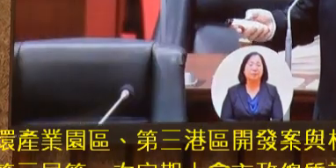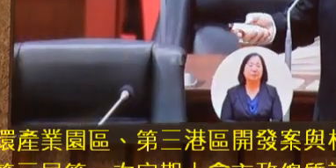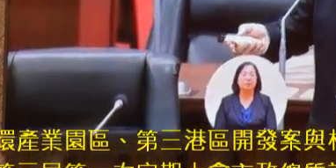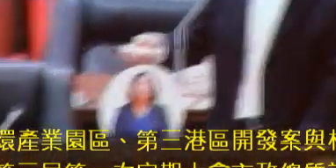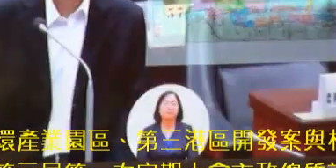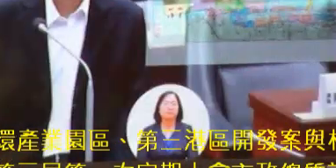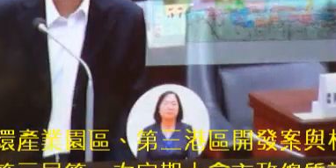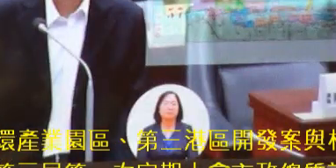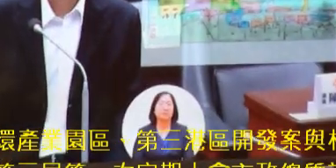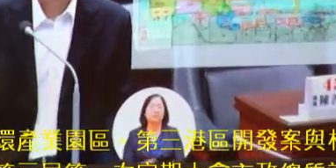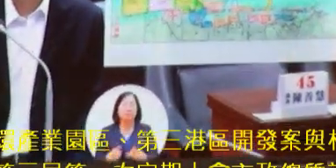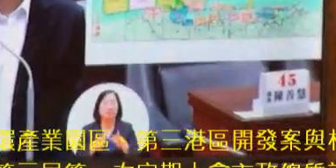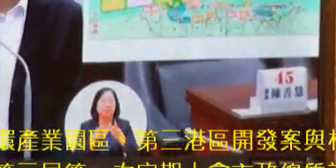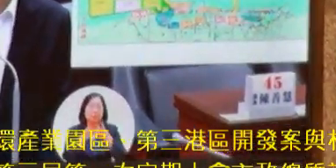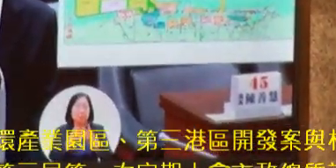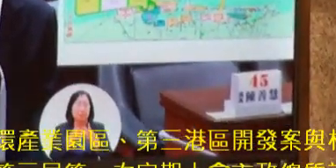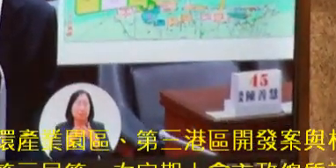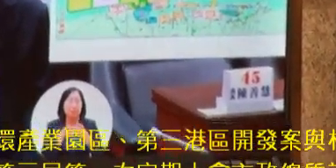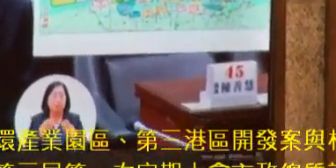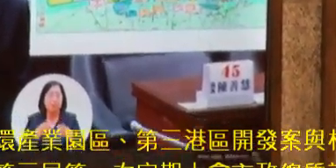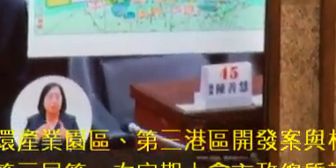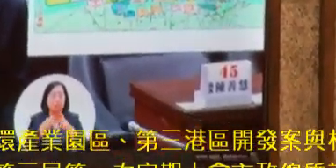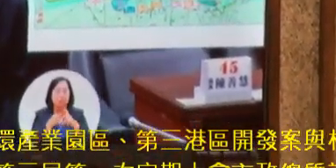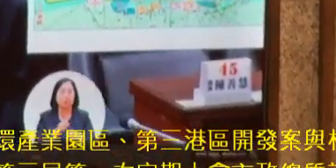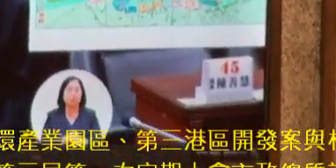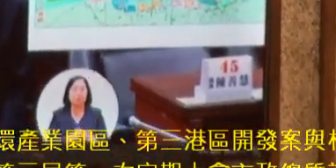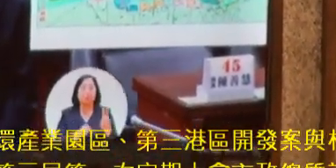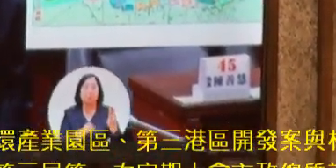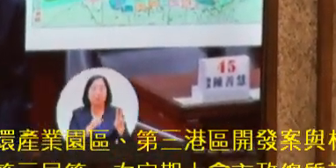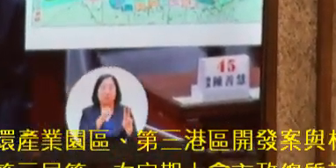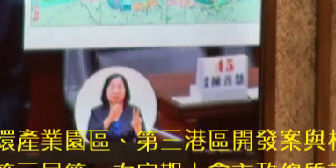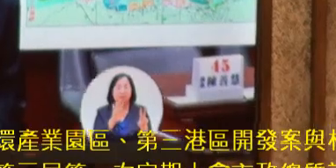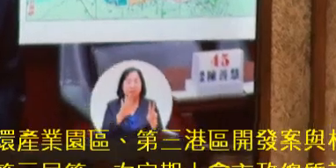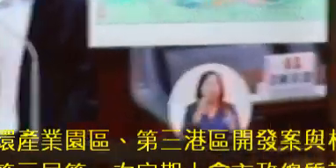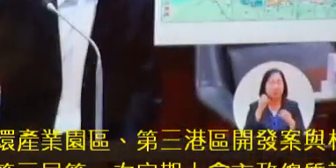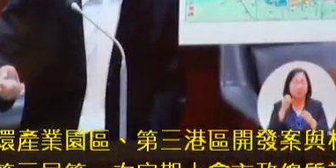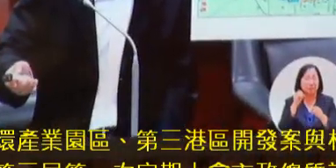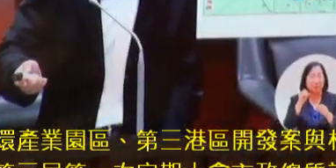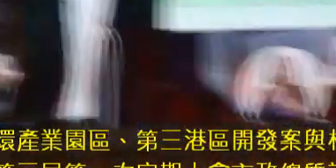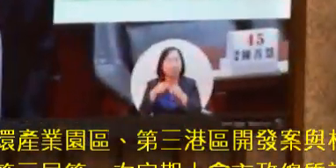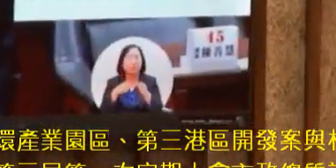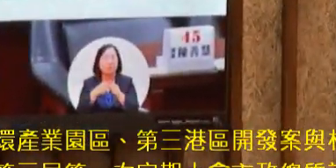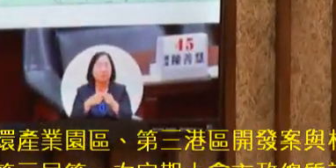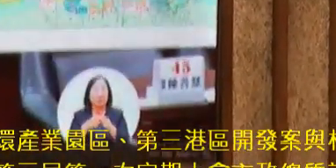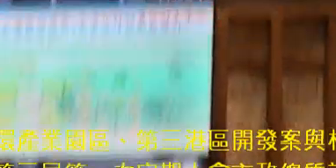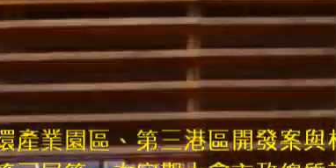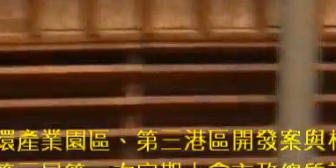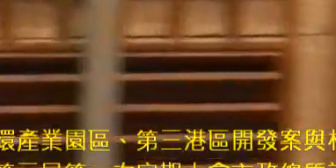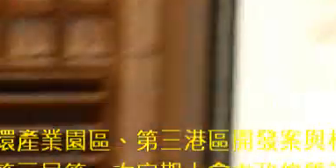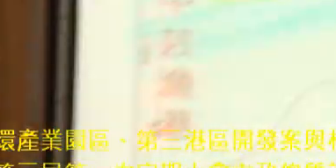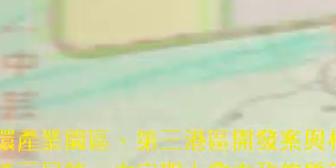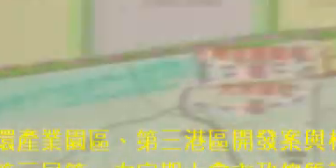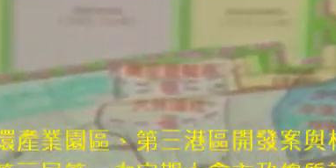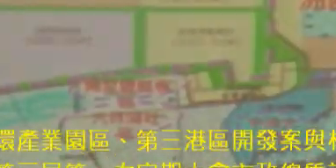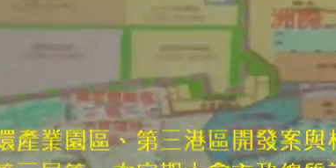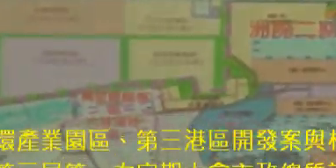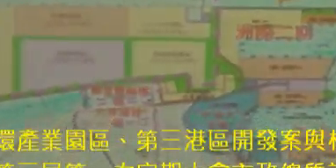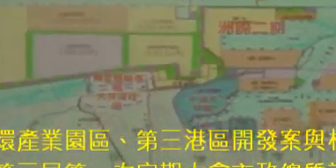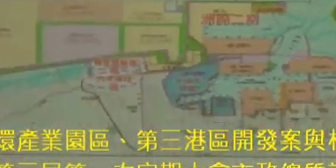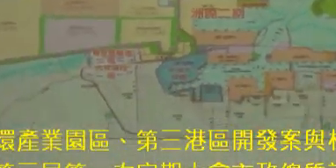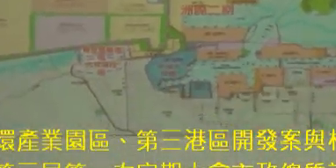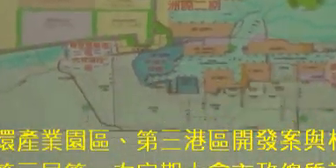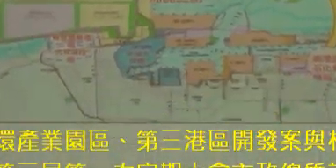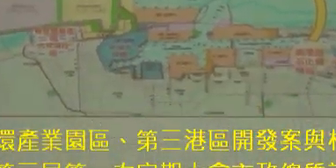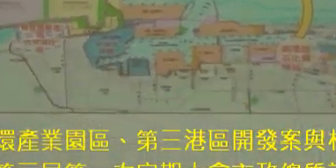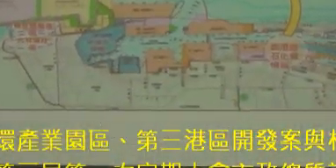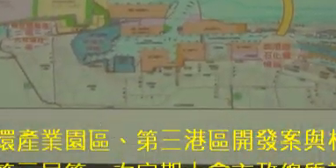接着还有，这个是2040年交通部高雄港，一切第三港区的计划在洲际二期